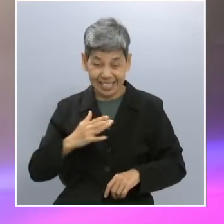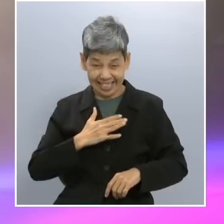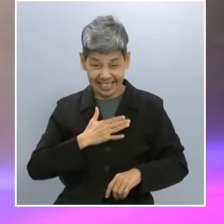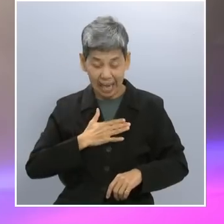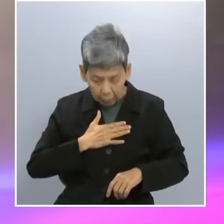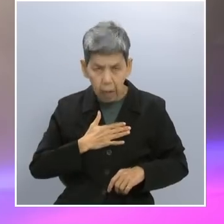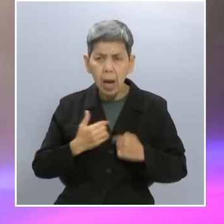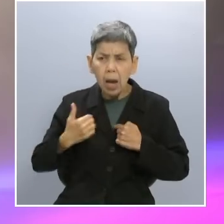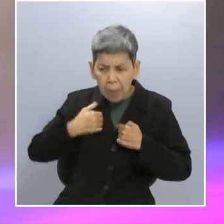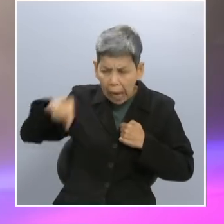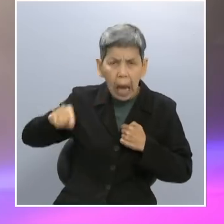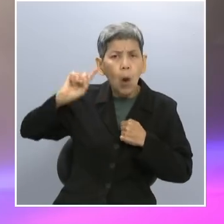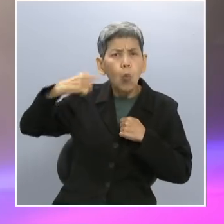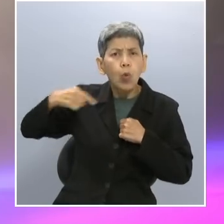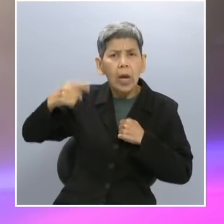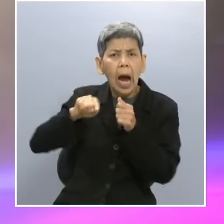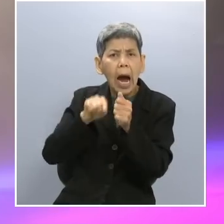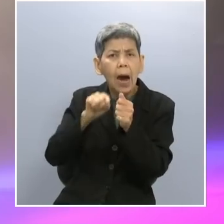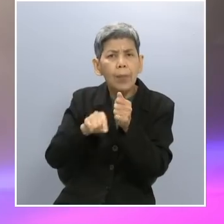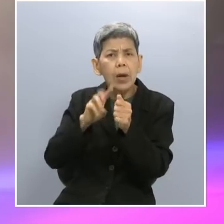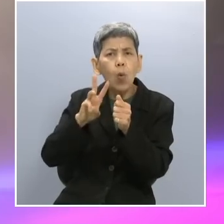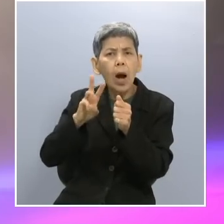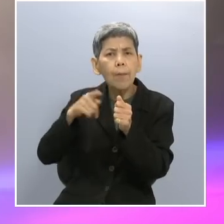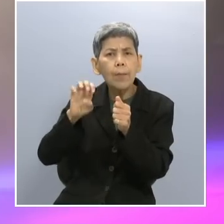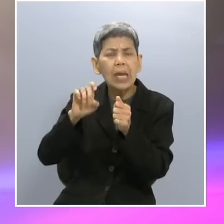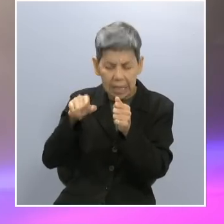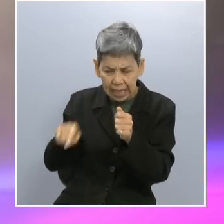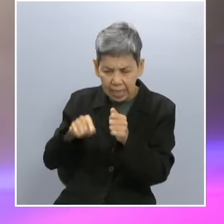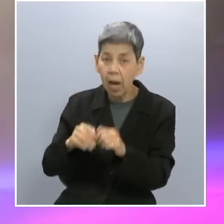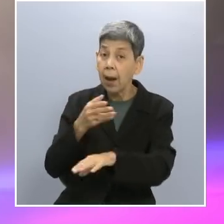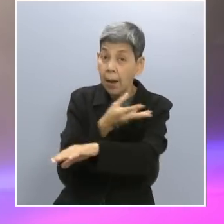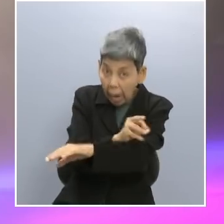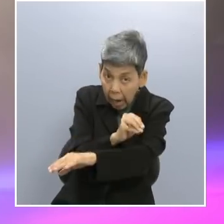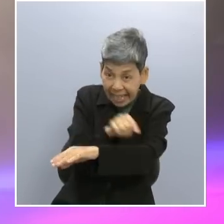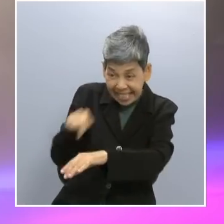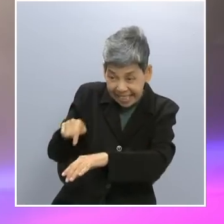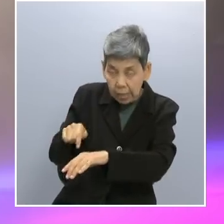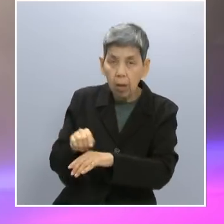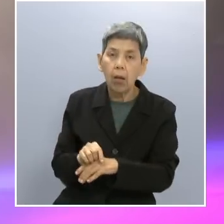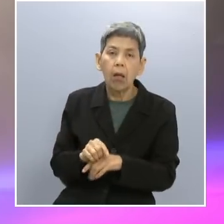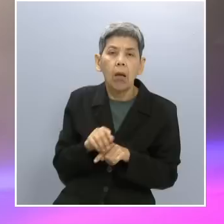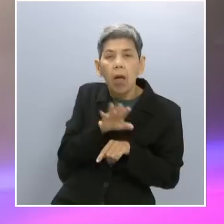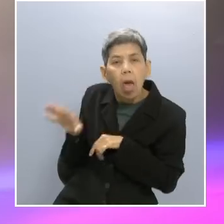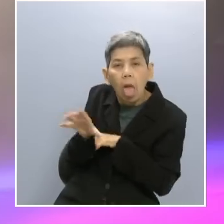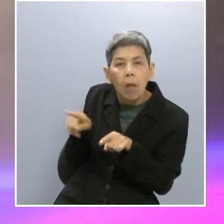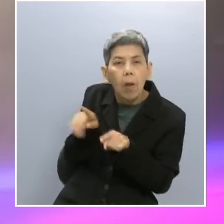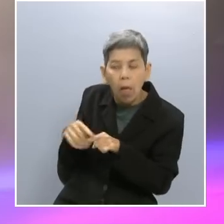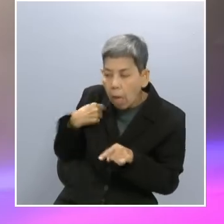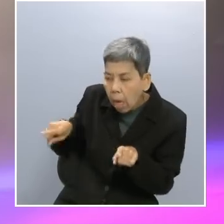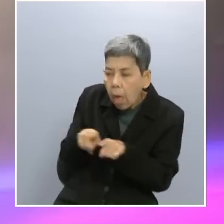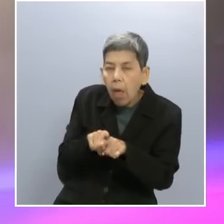ยังมีหญิงชาวอำเภอวาปีปทุมที่มหาสารคามถูกหลอกมาเหมือนกันครับ